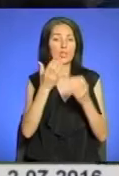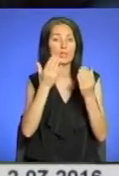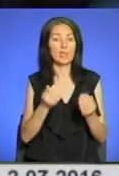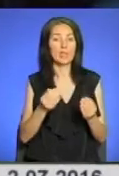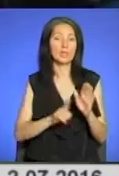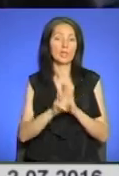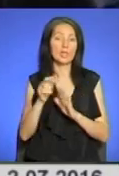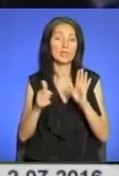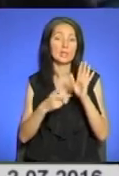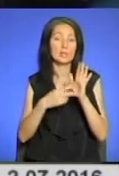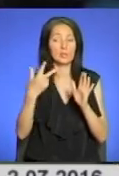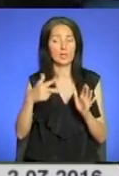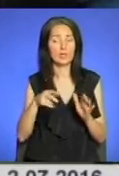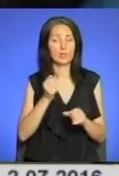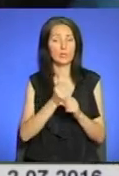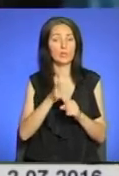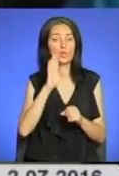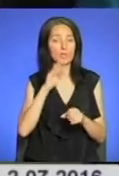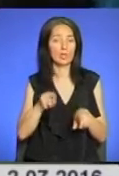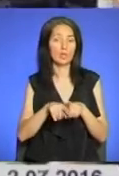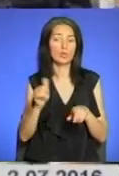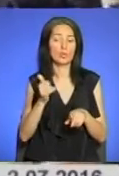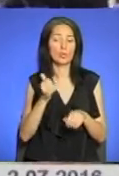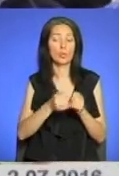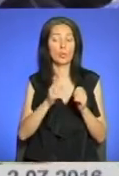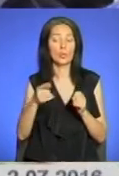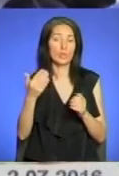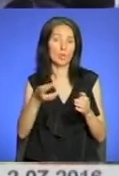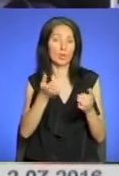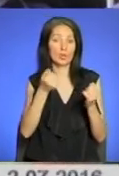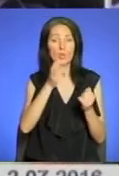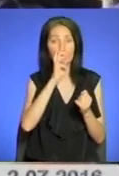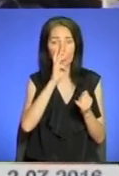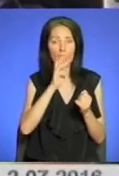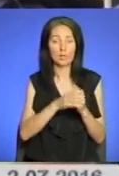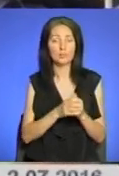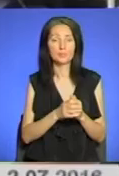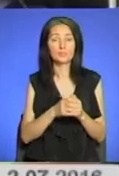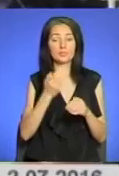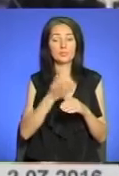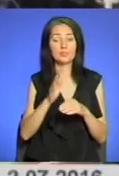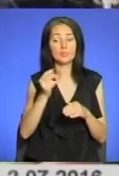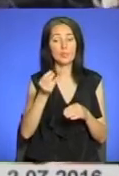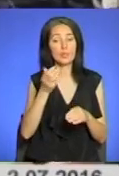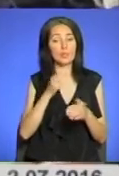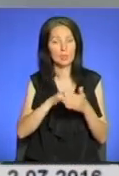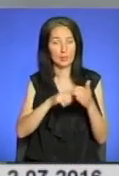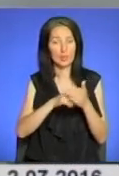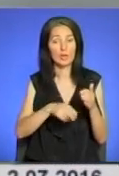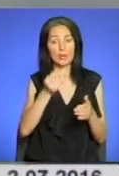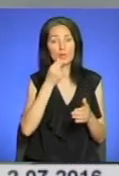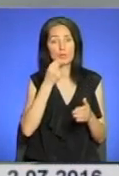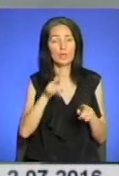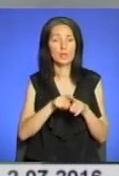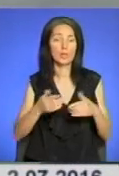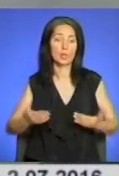7:30 працюють жінки і по суботах кожна з них отри заробітну плату Частину грошей вираховують за харчування та на